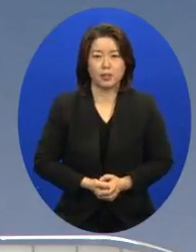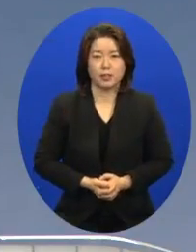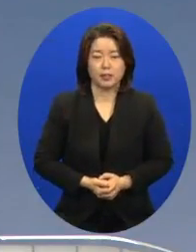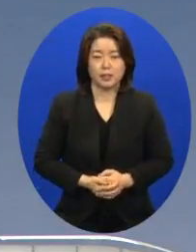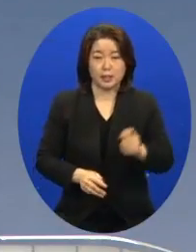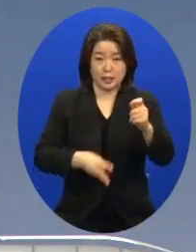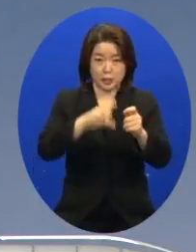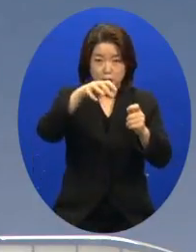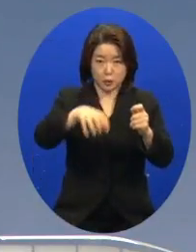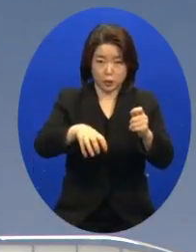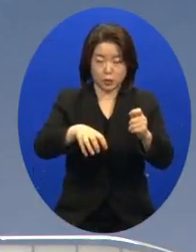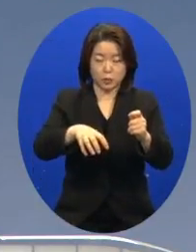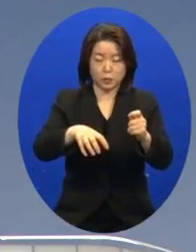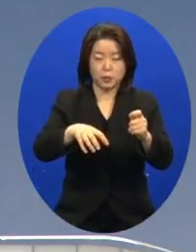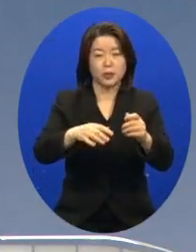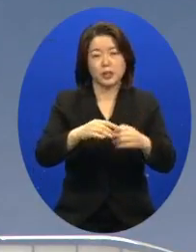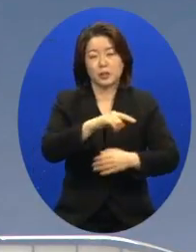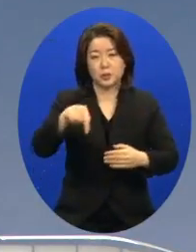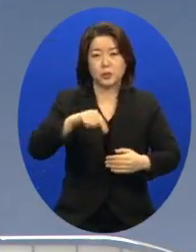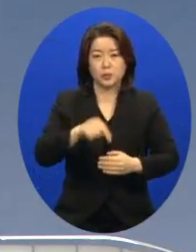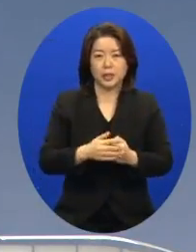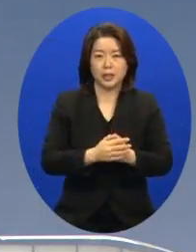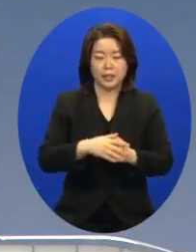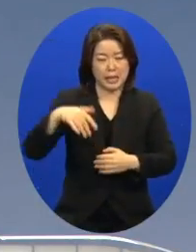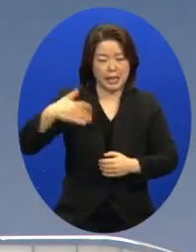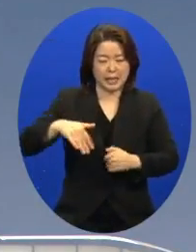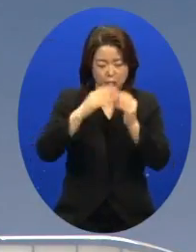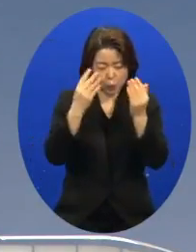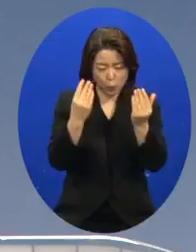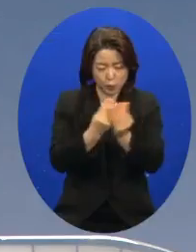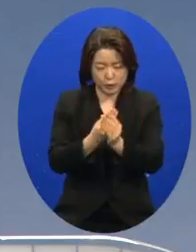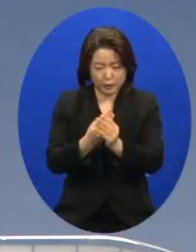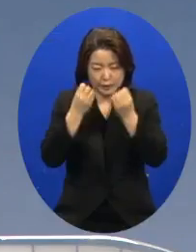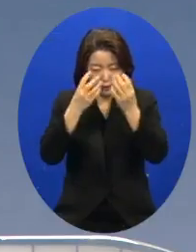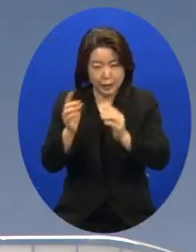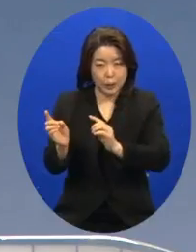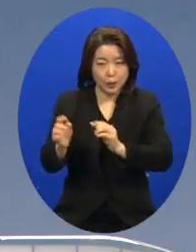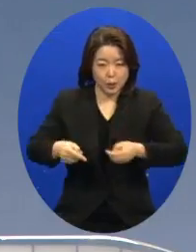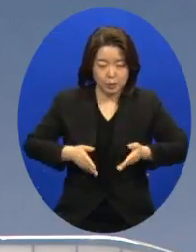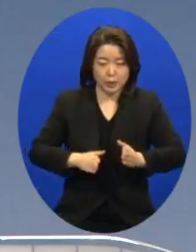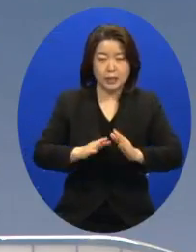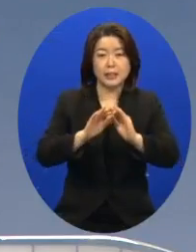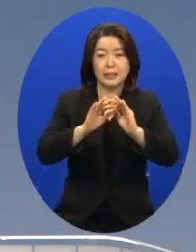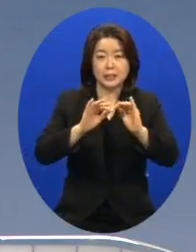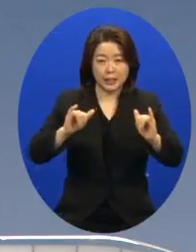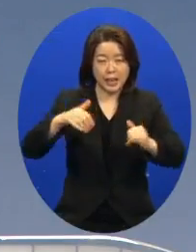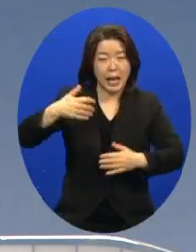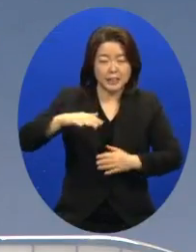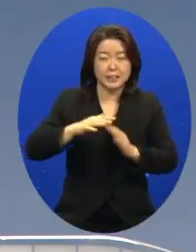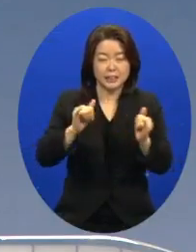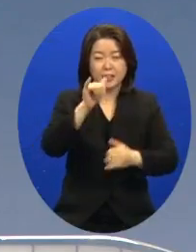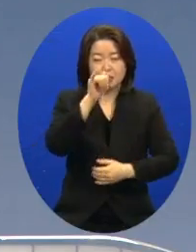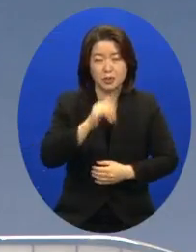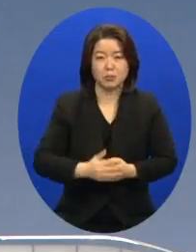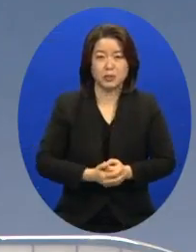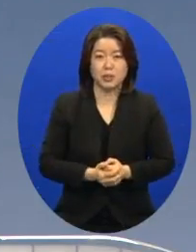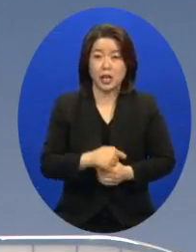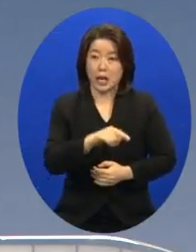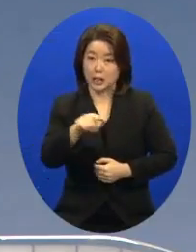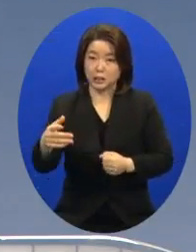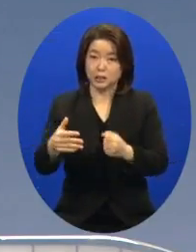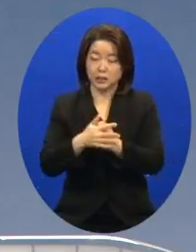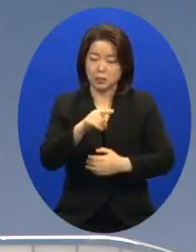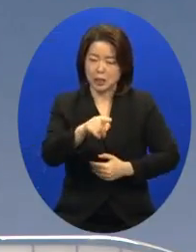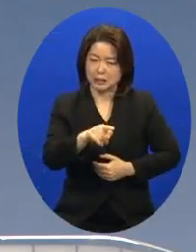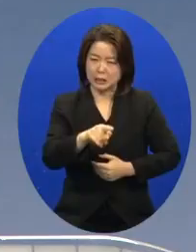고린도 교회 안에 아직까지 온전히 거듭난 삶을 살지 못하는 이들이 있었던 것 같습니다 그들 때문에